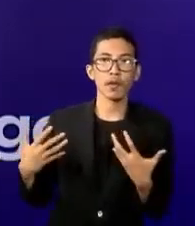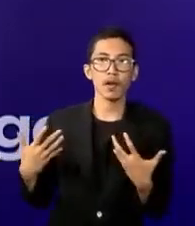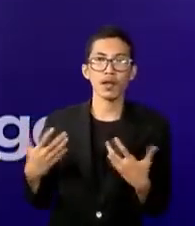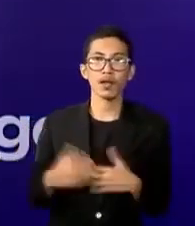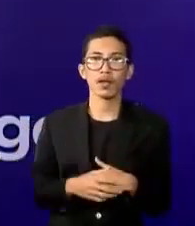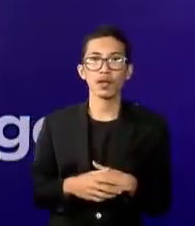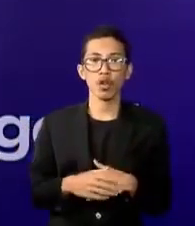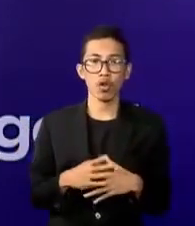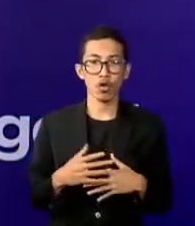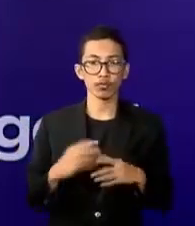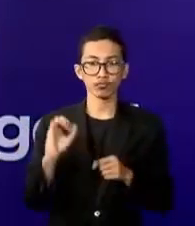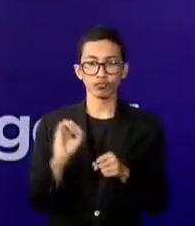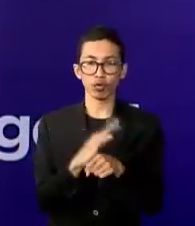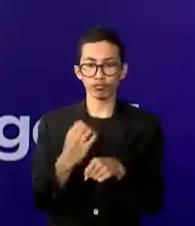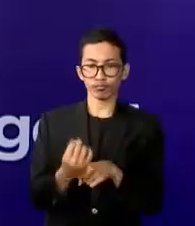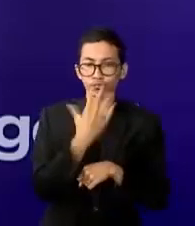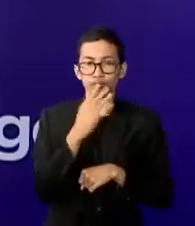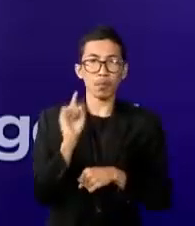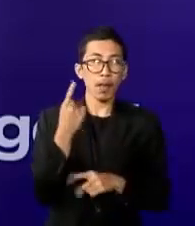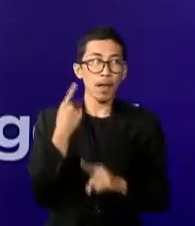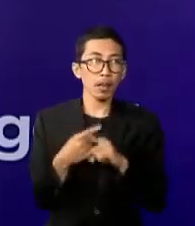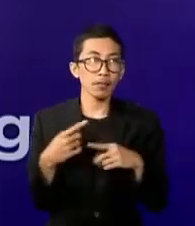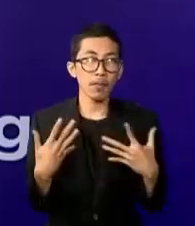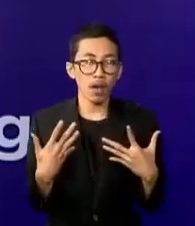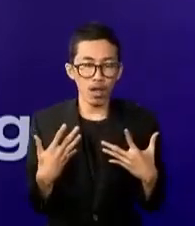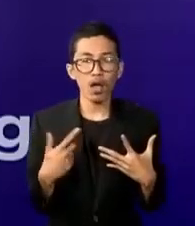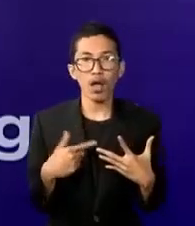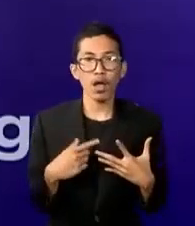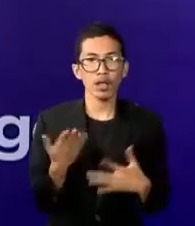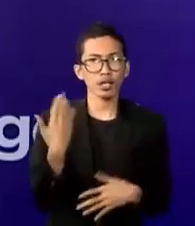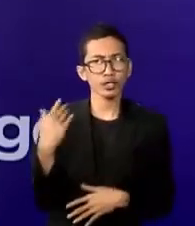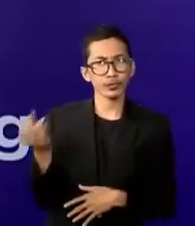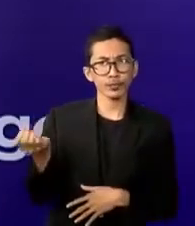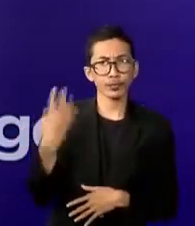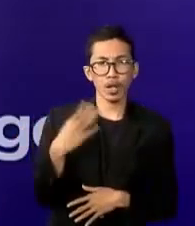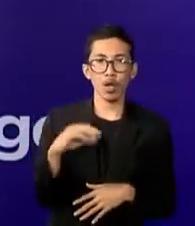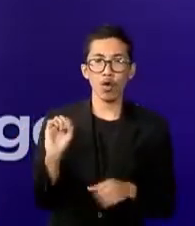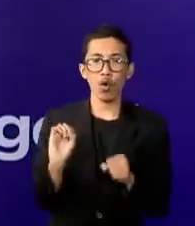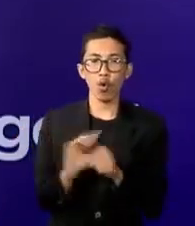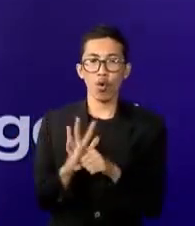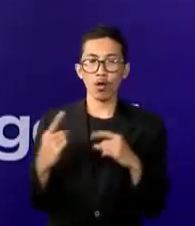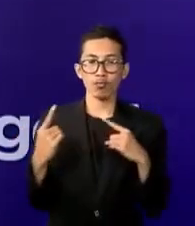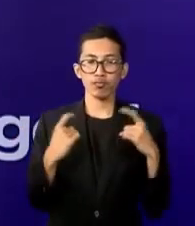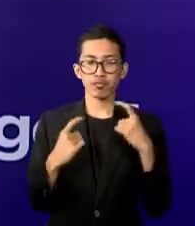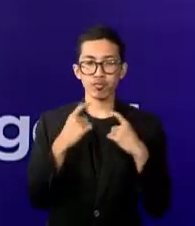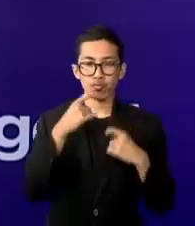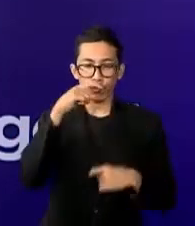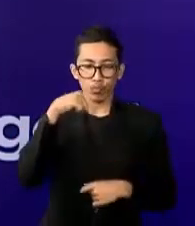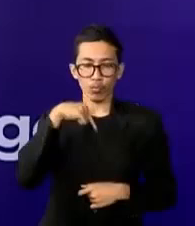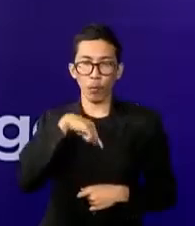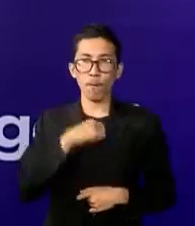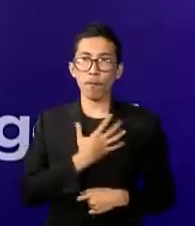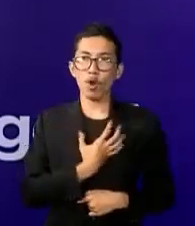waktu saat paparan pertama covid ini menyerang paru-paru seperti tadi doter Agus sudah eh ceritakan efeknya